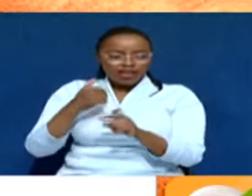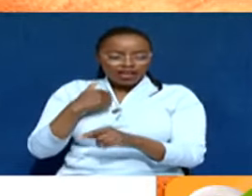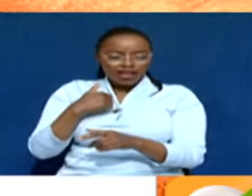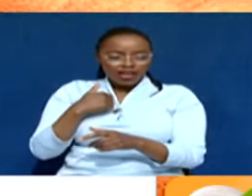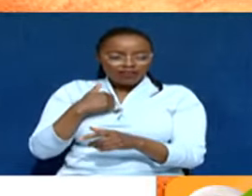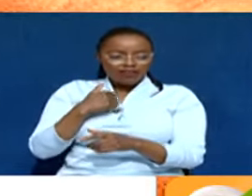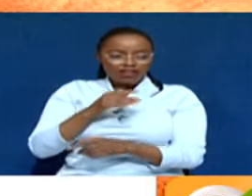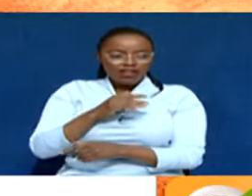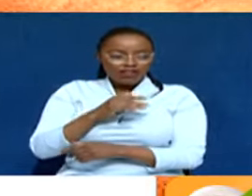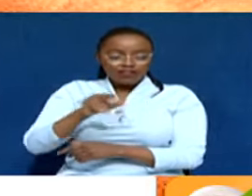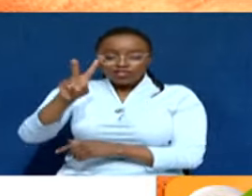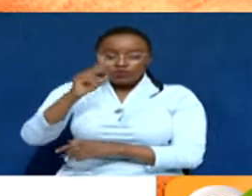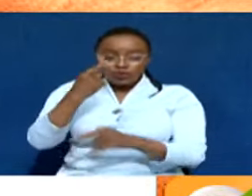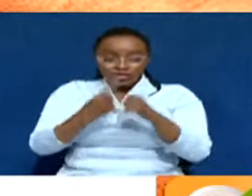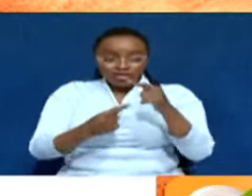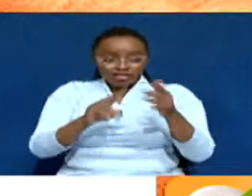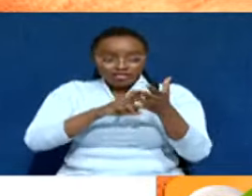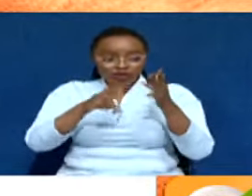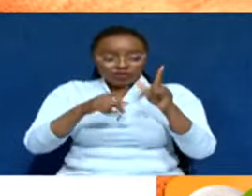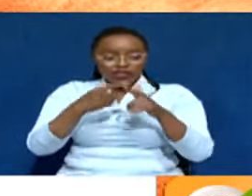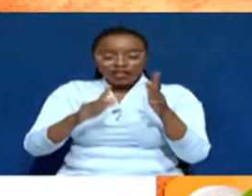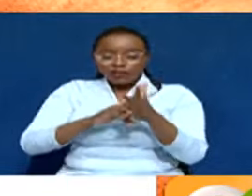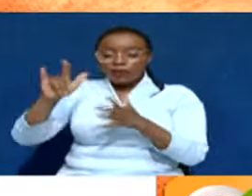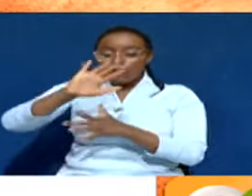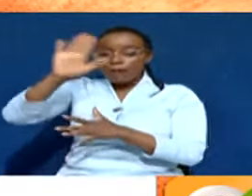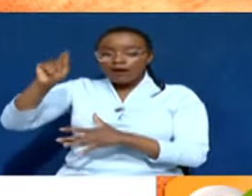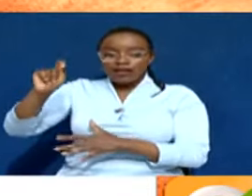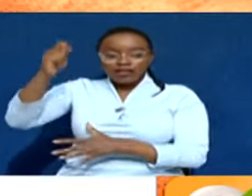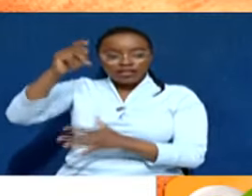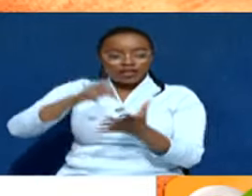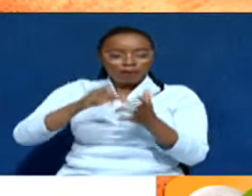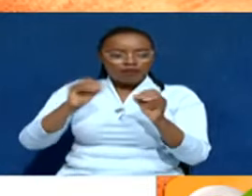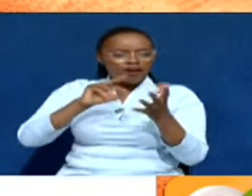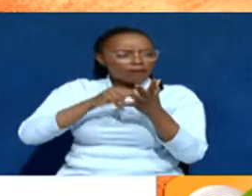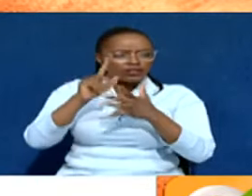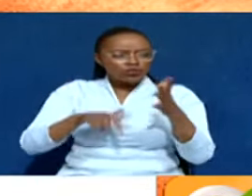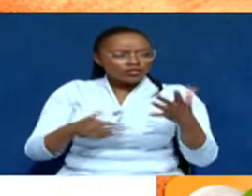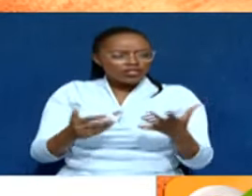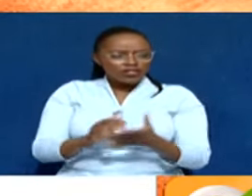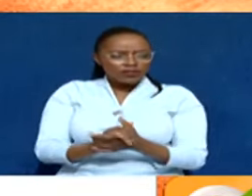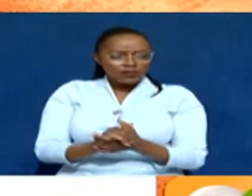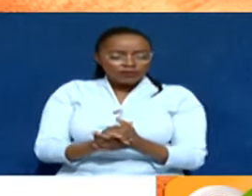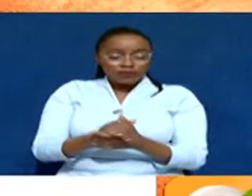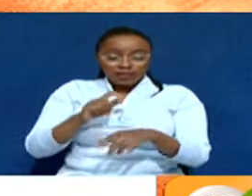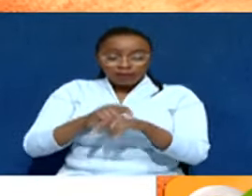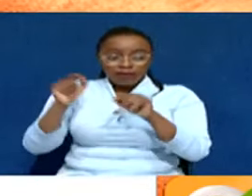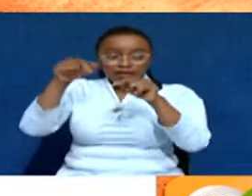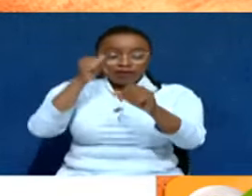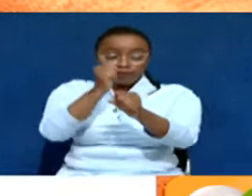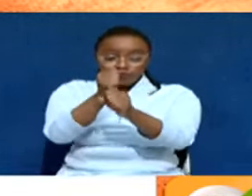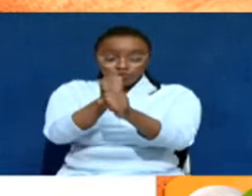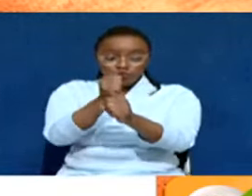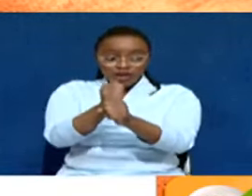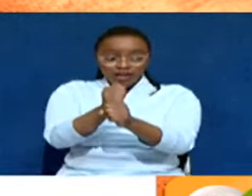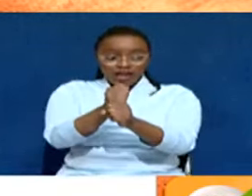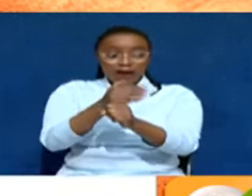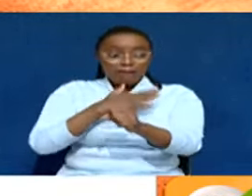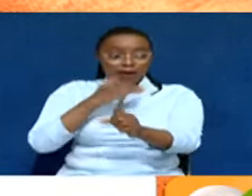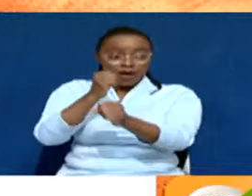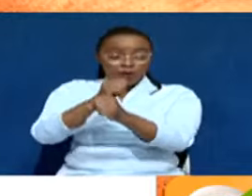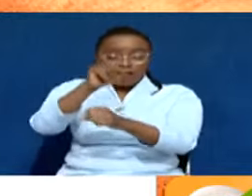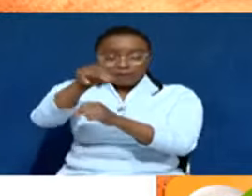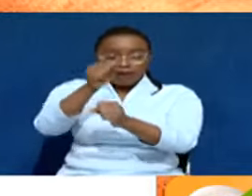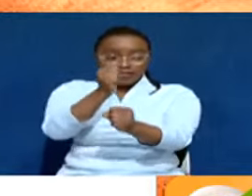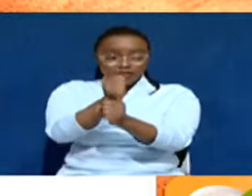khalas, the 2 years contract by then rohi Kenya mafirohi, which means nilikuja hapa kufanya kazi, kazi yangu